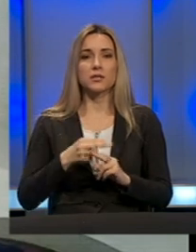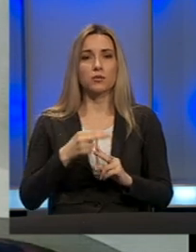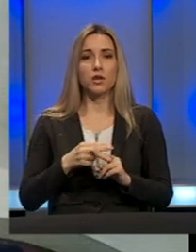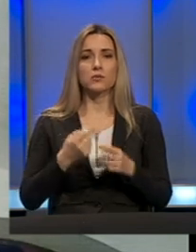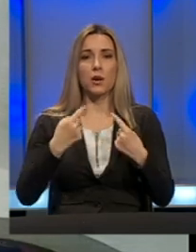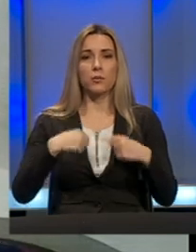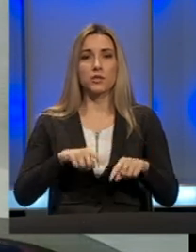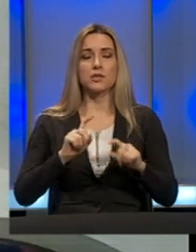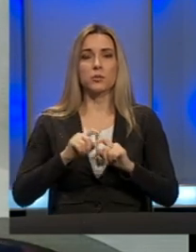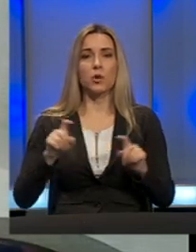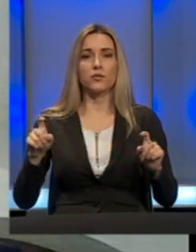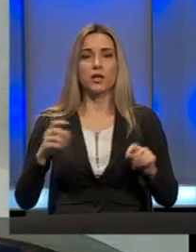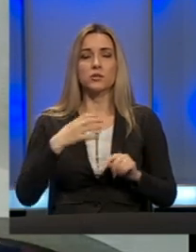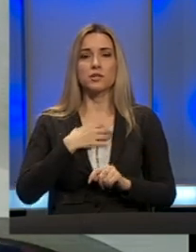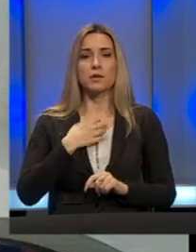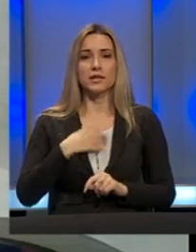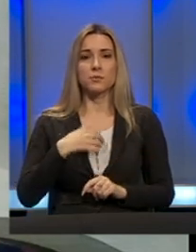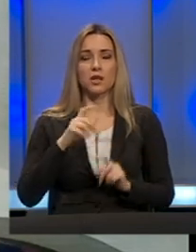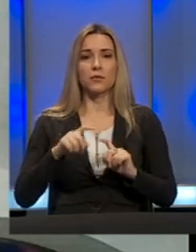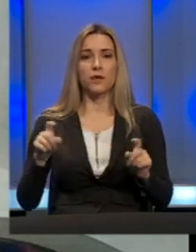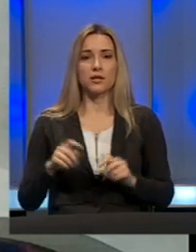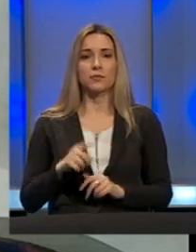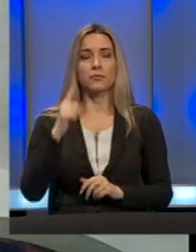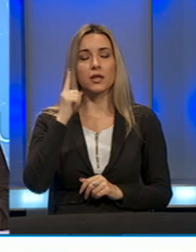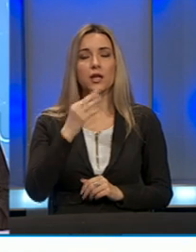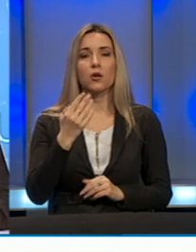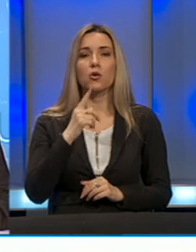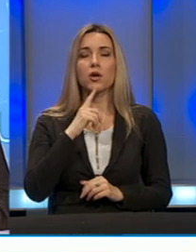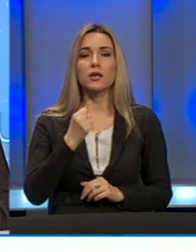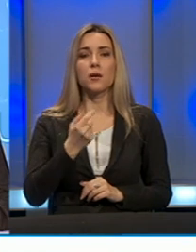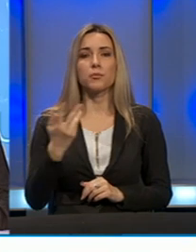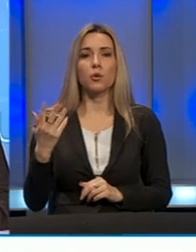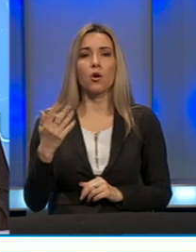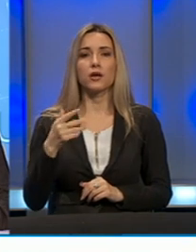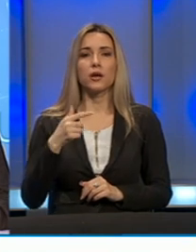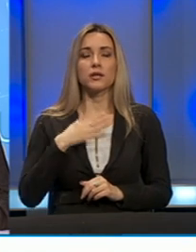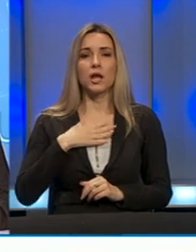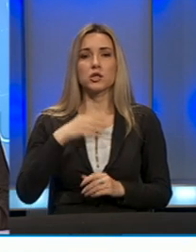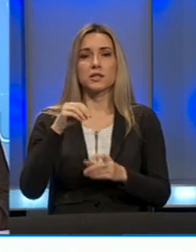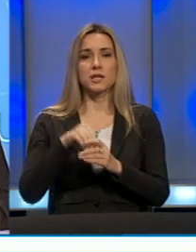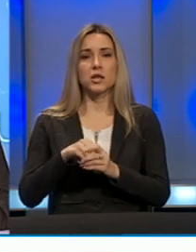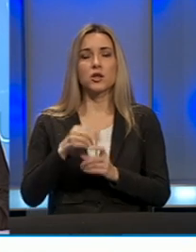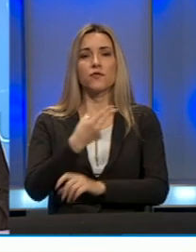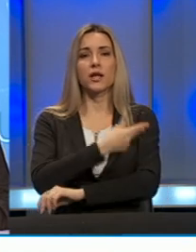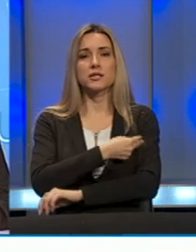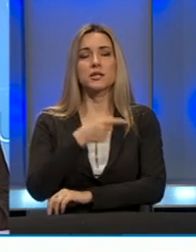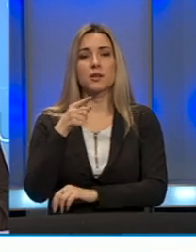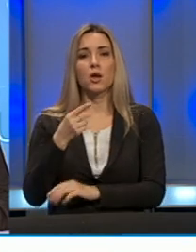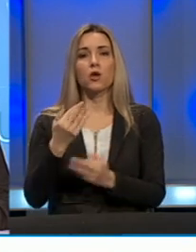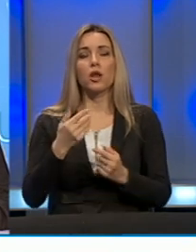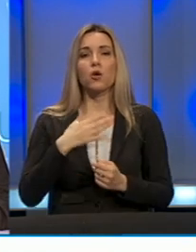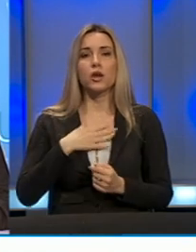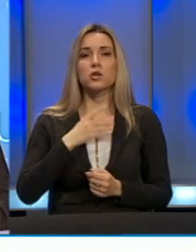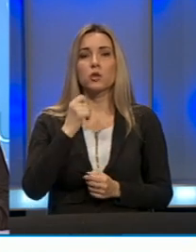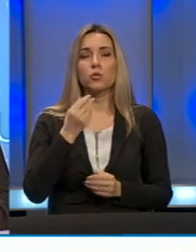posebno virusnim, dakle respiratornim infekcijama. Znate li koji je broj našeg stanovništva vakcinisan takvom vakcinom? Dakle, otprilike koliko je naših ljudi